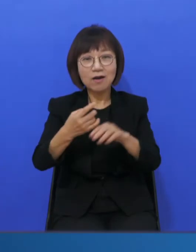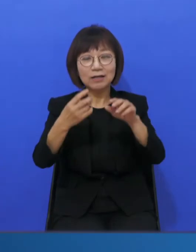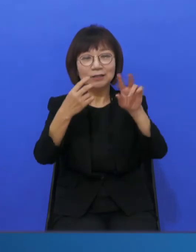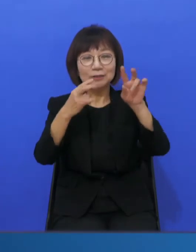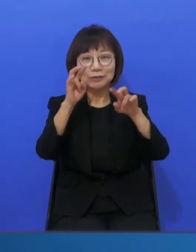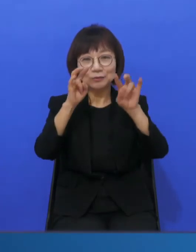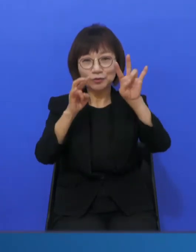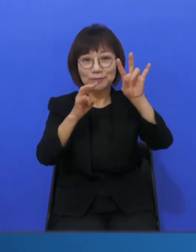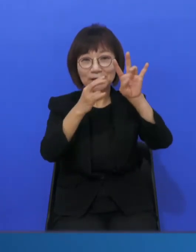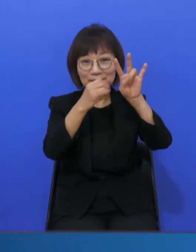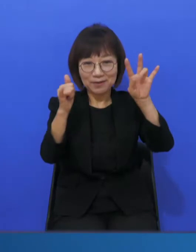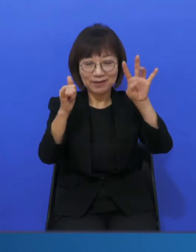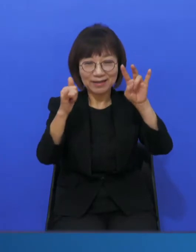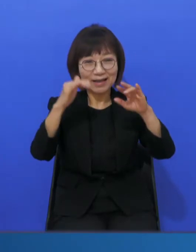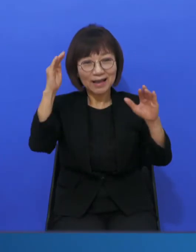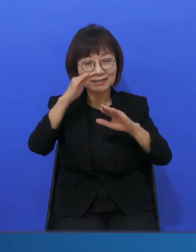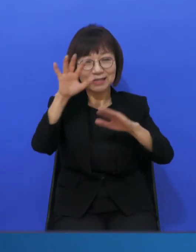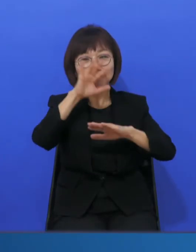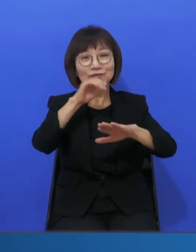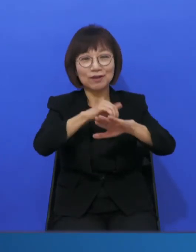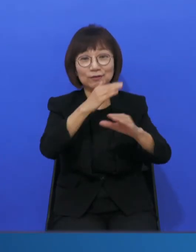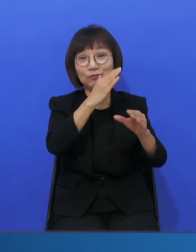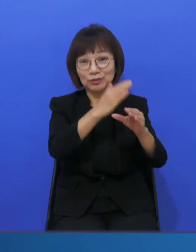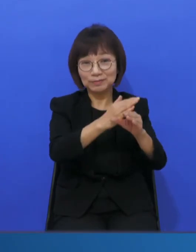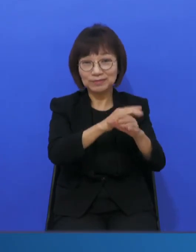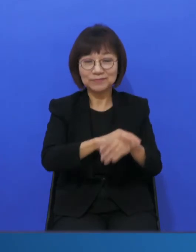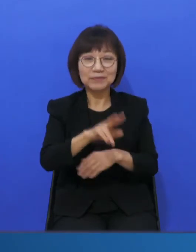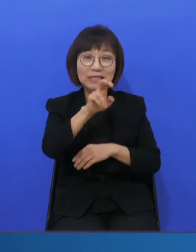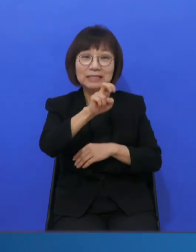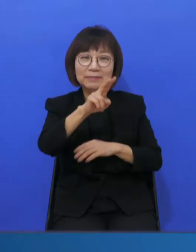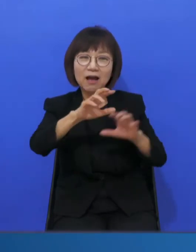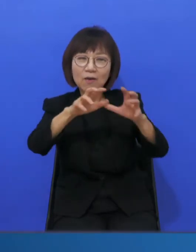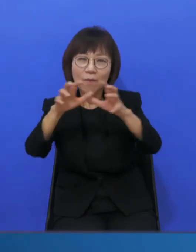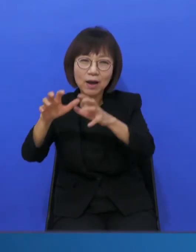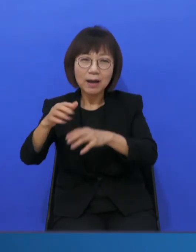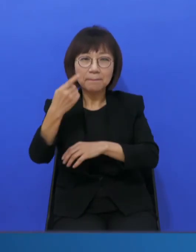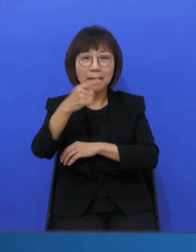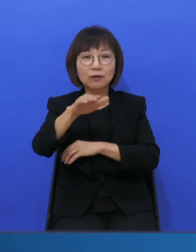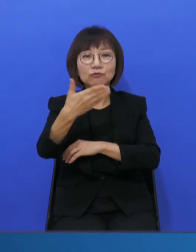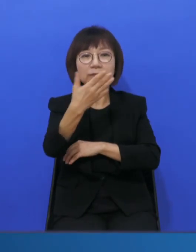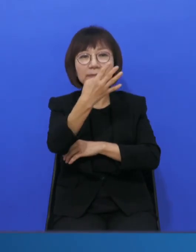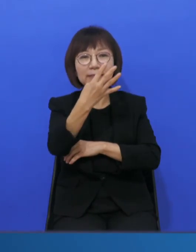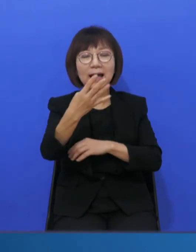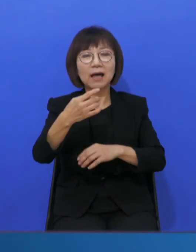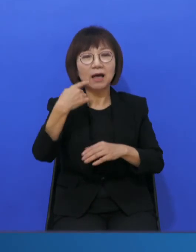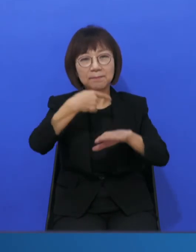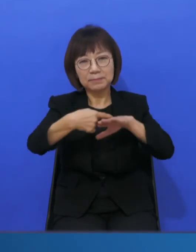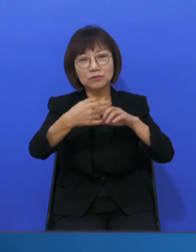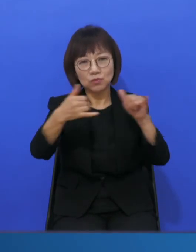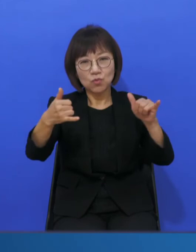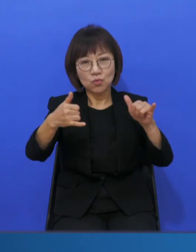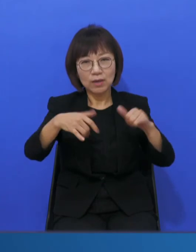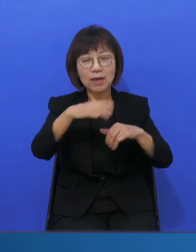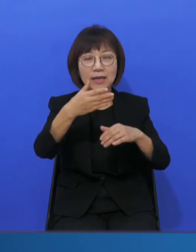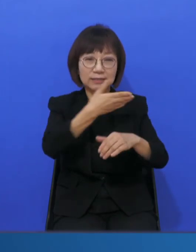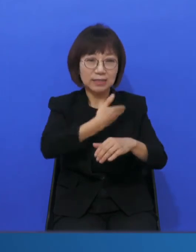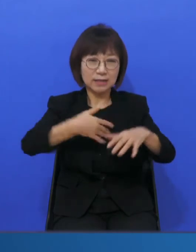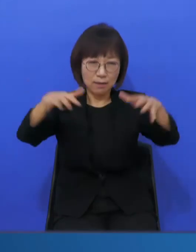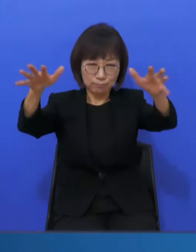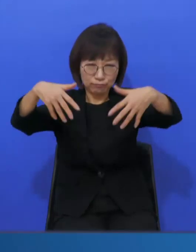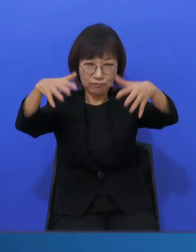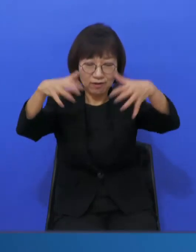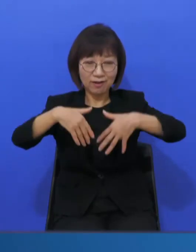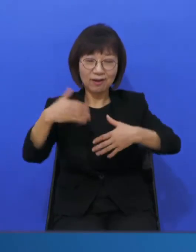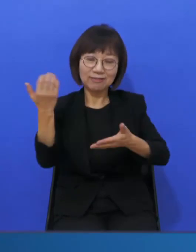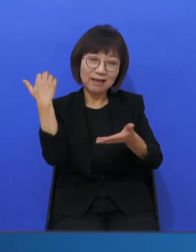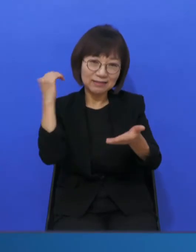있습니다. 선교사님의 기도 제목은 22개 공화국, 194종족, 13개 연해주 도시의 제자를 불러